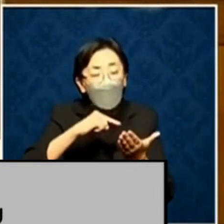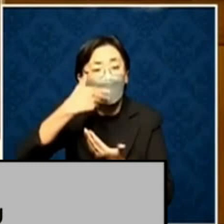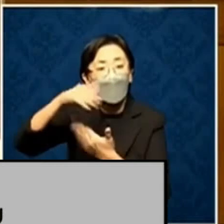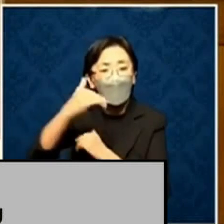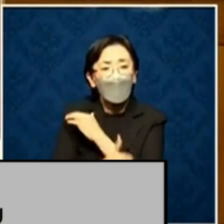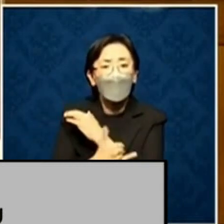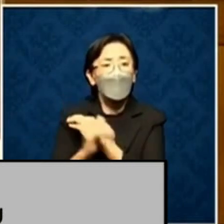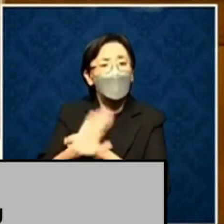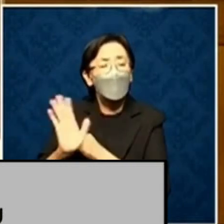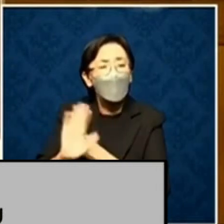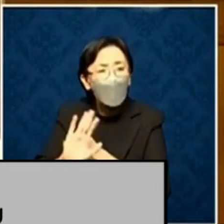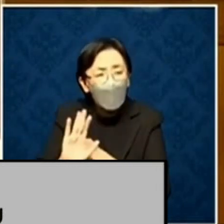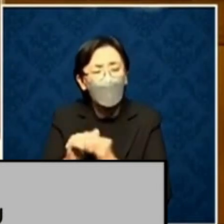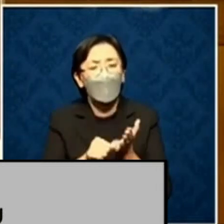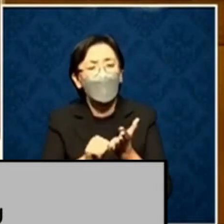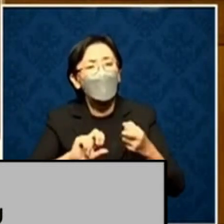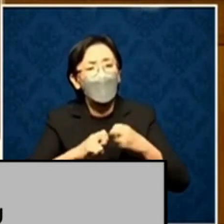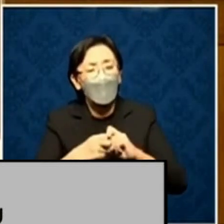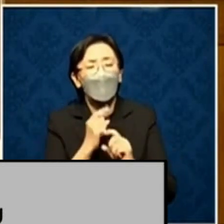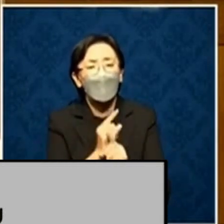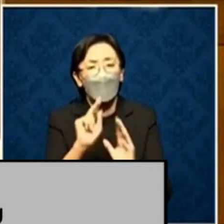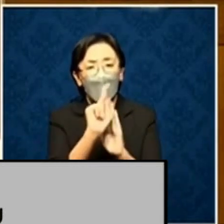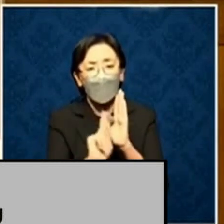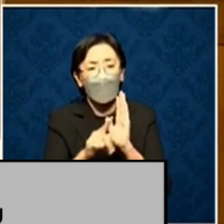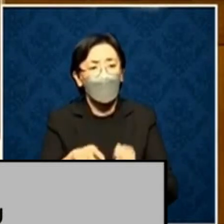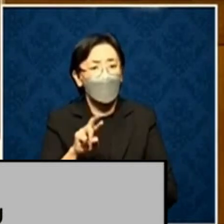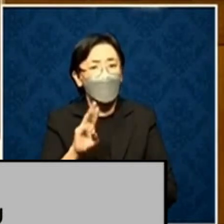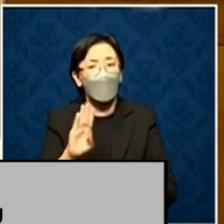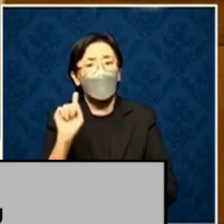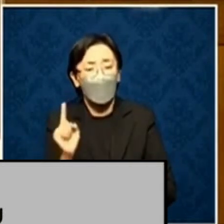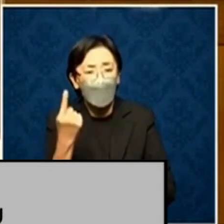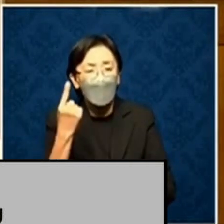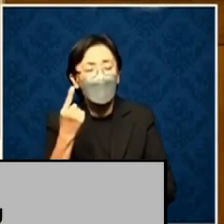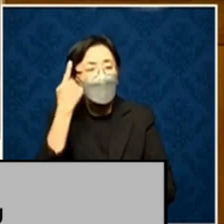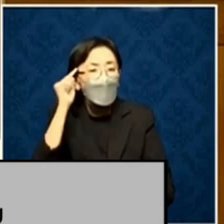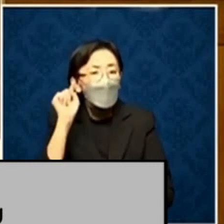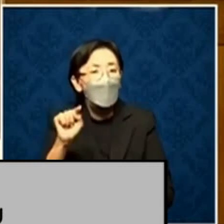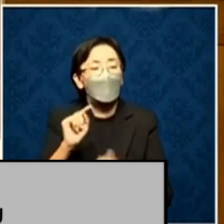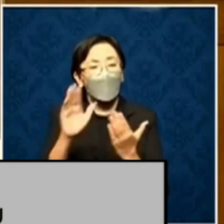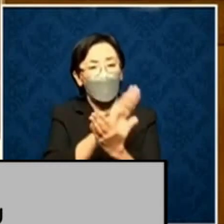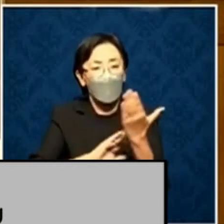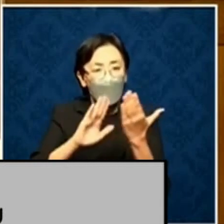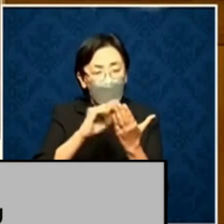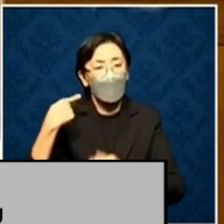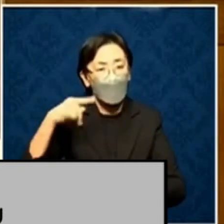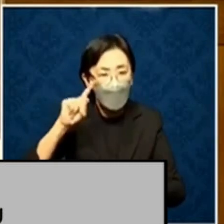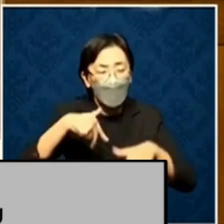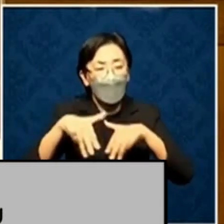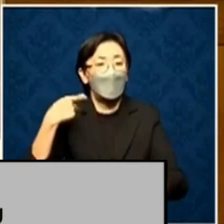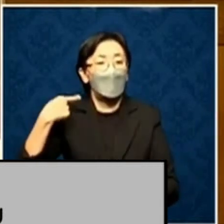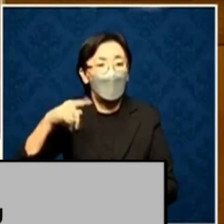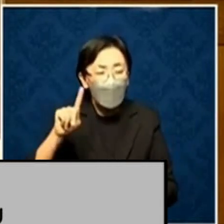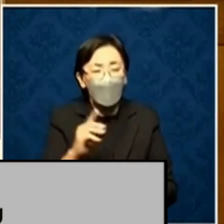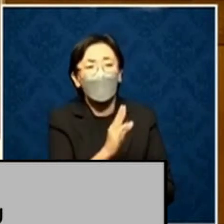ประเทศนะครับหลายอย่างเราแก้ไขไปแล้วตามพ.ร.บ.ใหม่ที่เกิดขึ้นทั้งนี้เพื่อผลประโยชน์ของชาติและประชาชนของเราเพราะฉะนั้นสิ่งใดก็ต